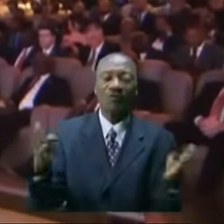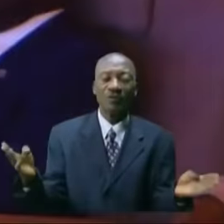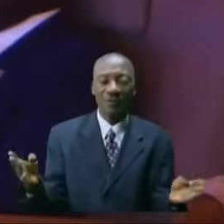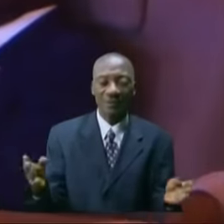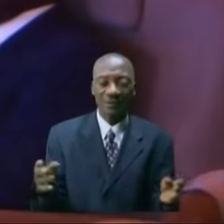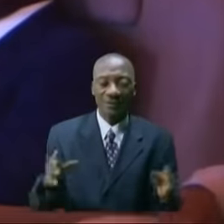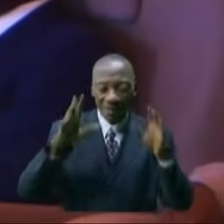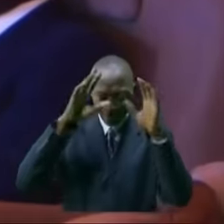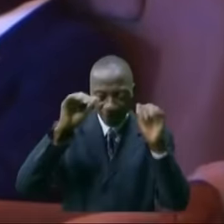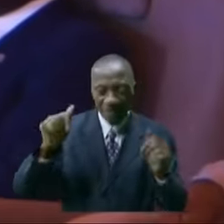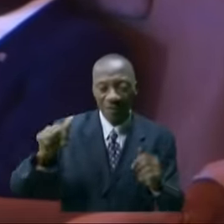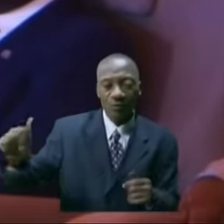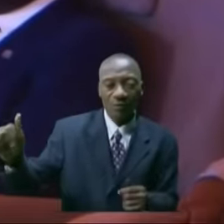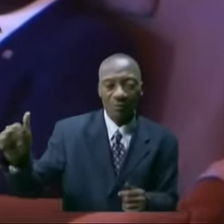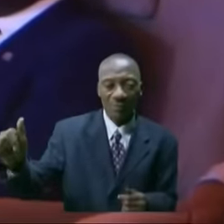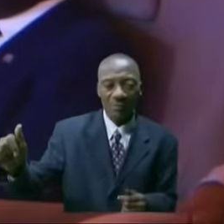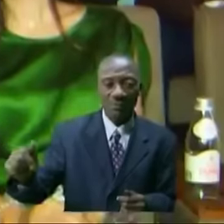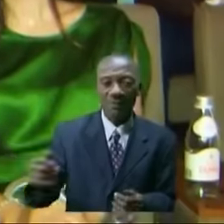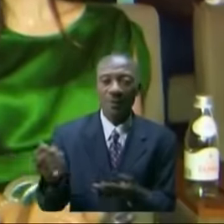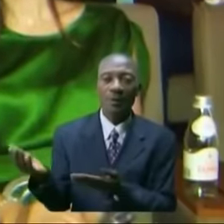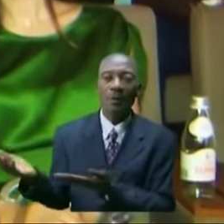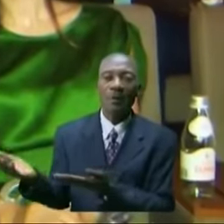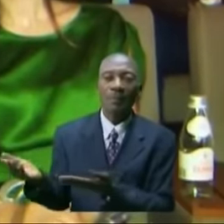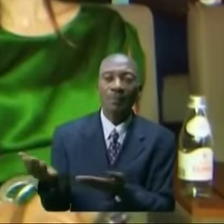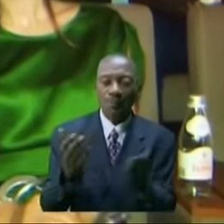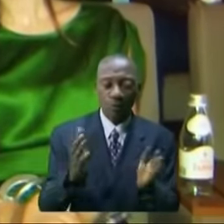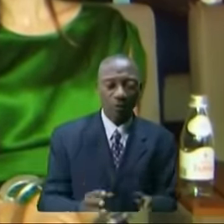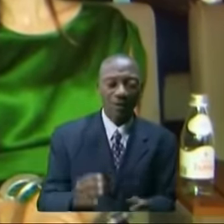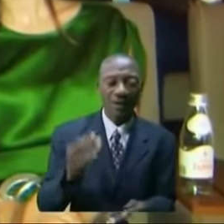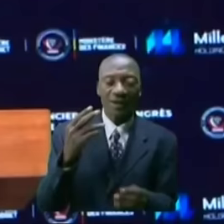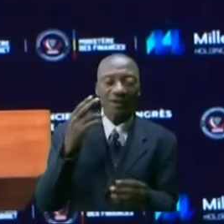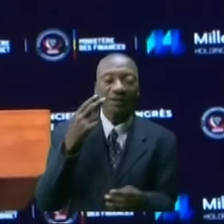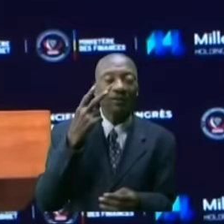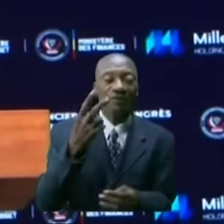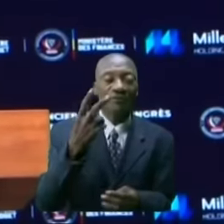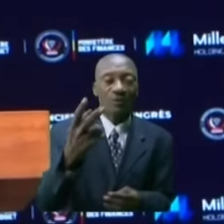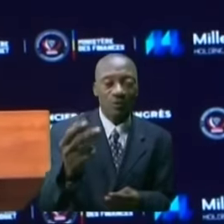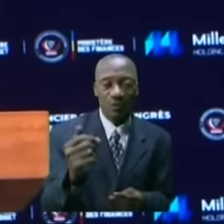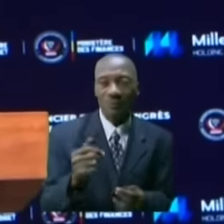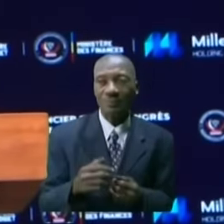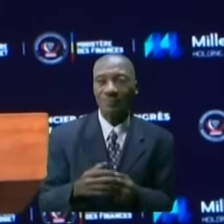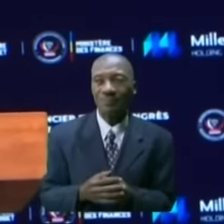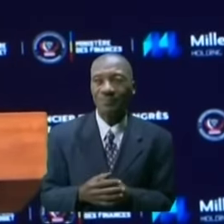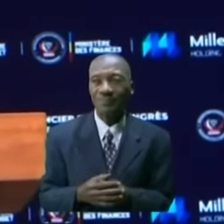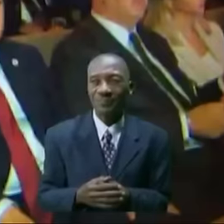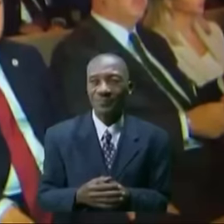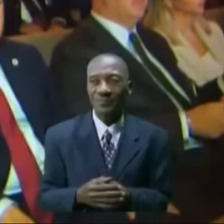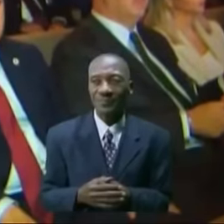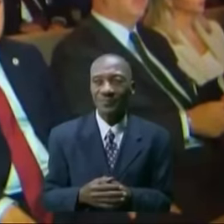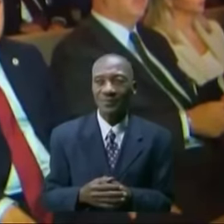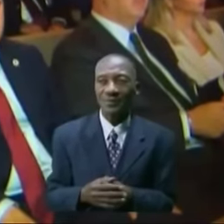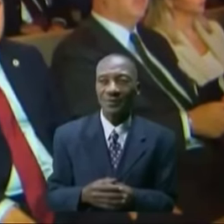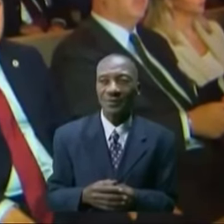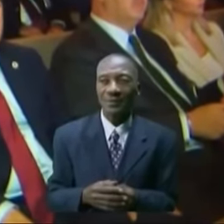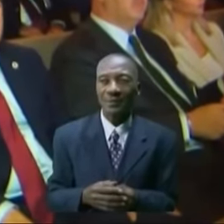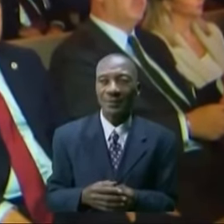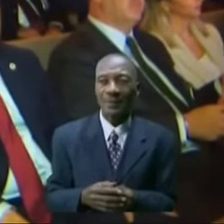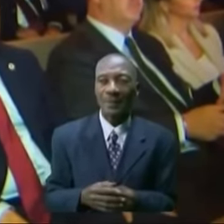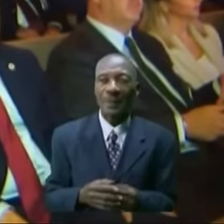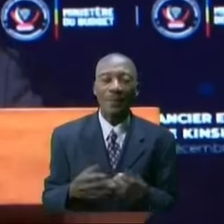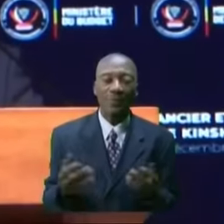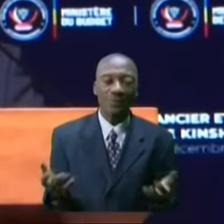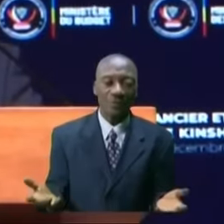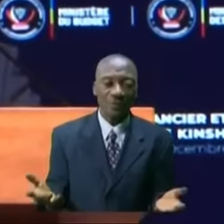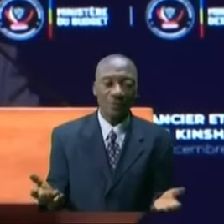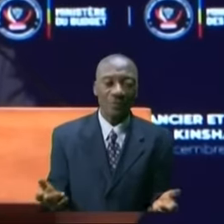vision à la base du projet. Les partenaires turcs, notamment l'entreprise Milvest qui a réalisé l'ouvrage, ont au moment des